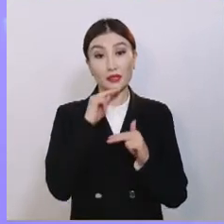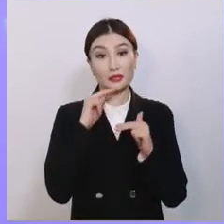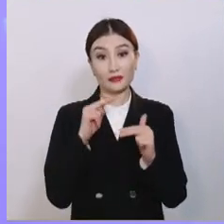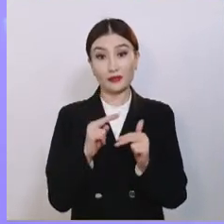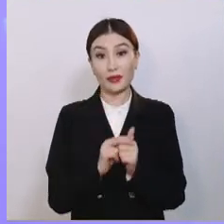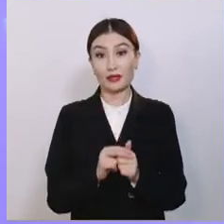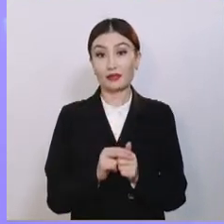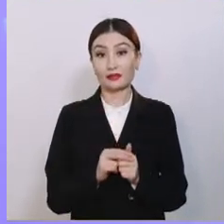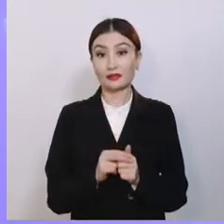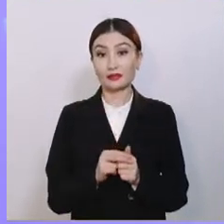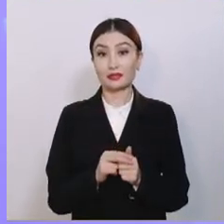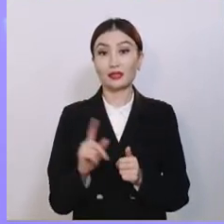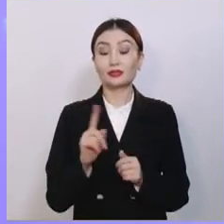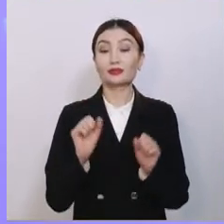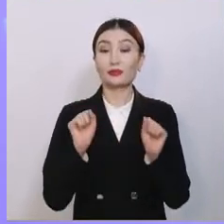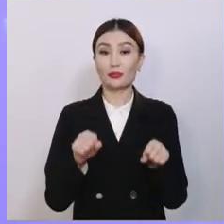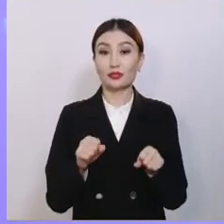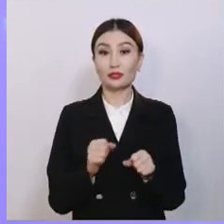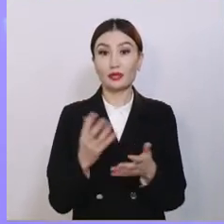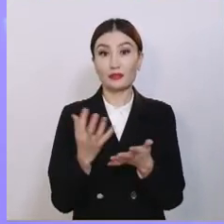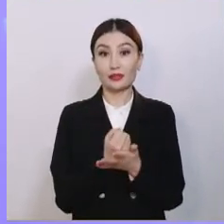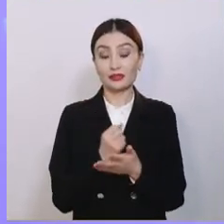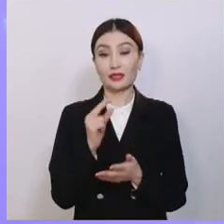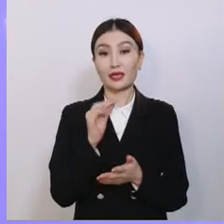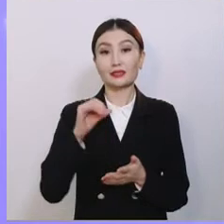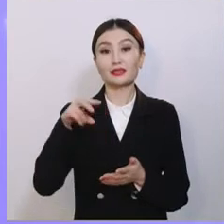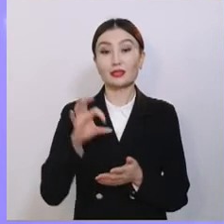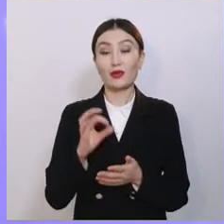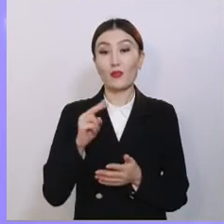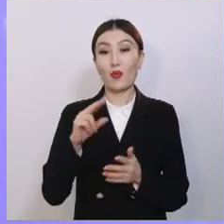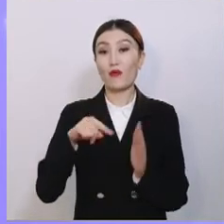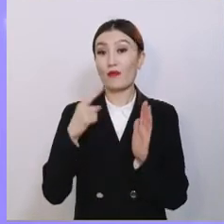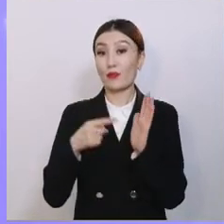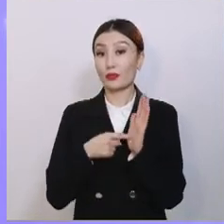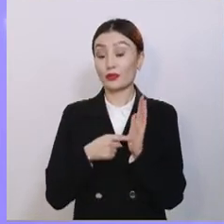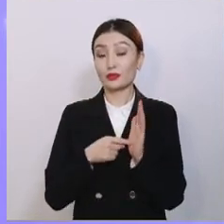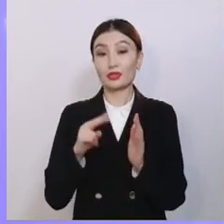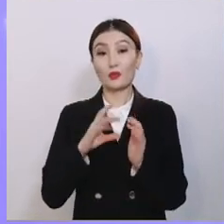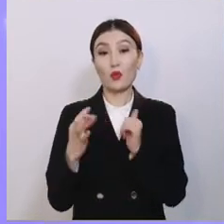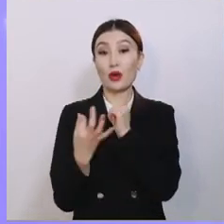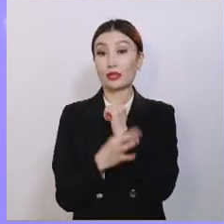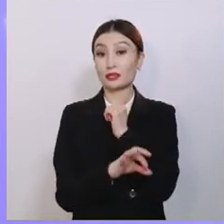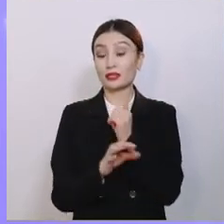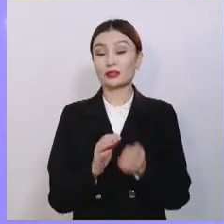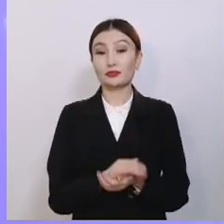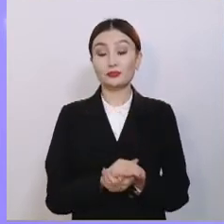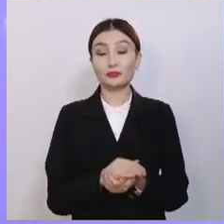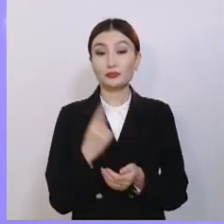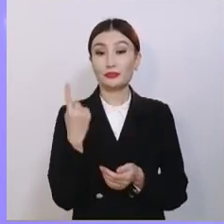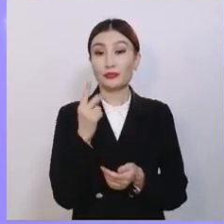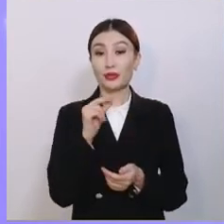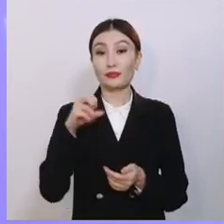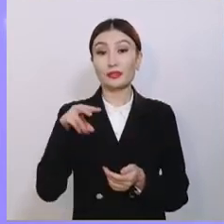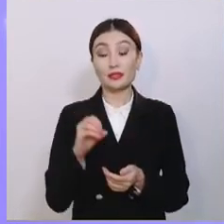Обратите внимание, что можно определить число по вопросу и по окончанию. В